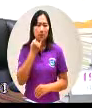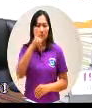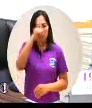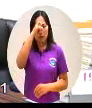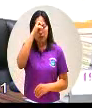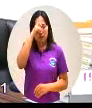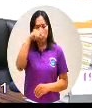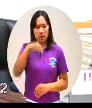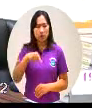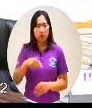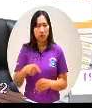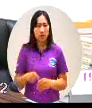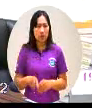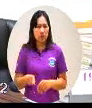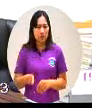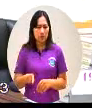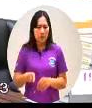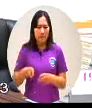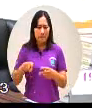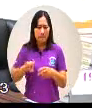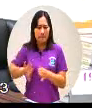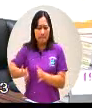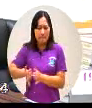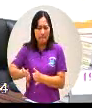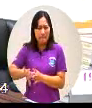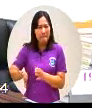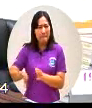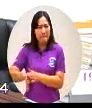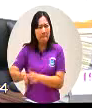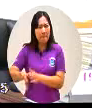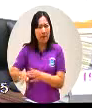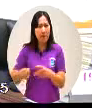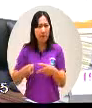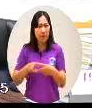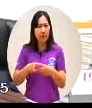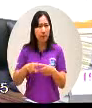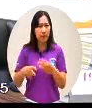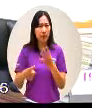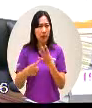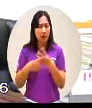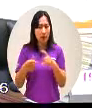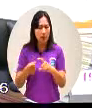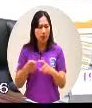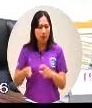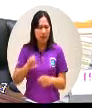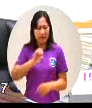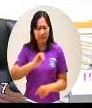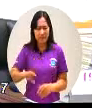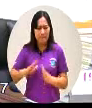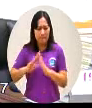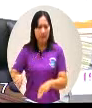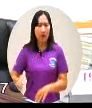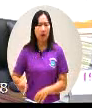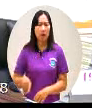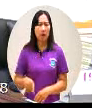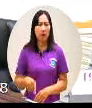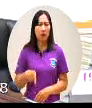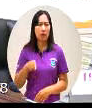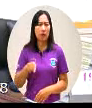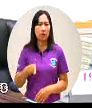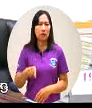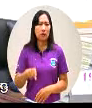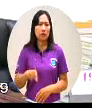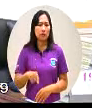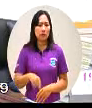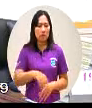阵的啦，这到底要提调？你看，前进到要60公顷，60公顷阁未集中呢，都安尼。加一点，加一点，规